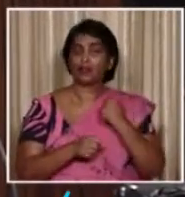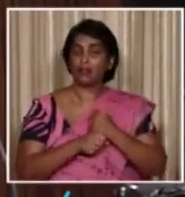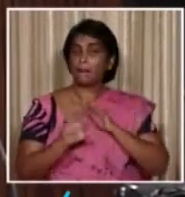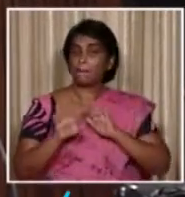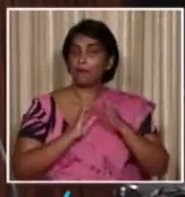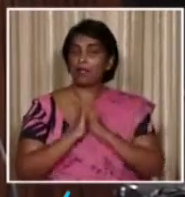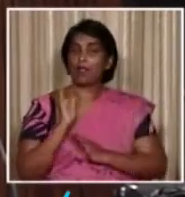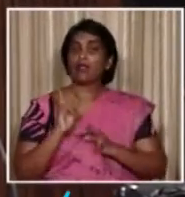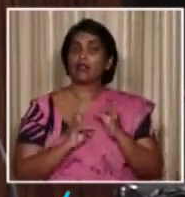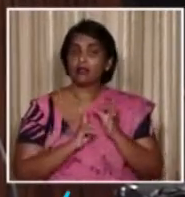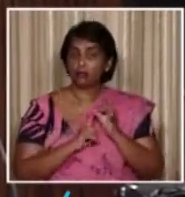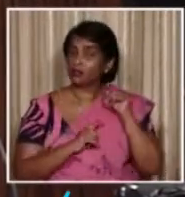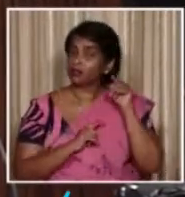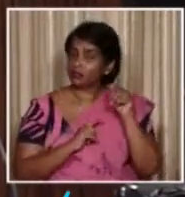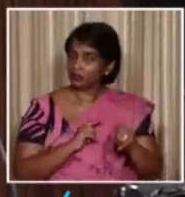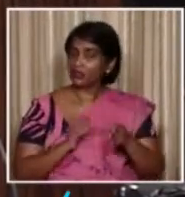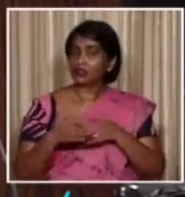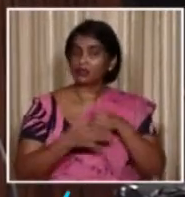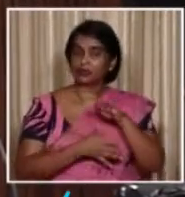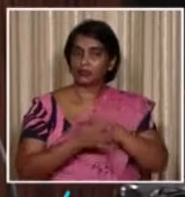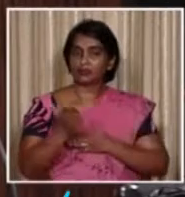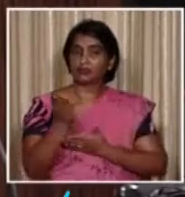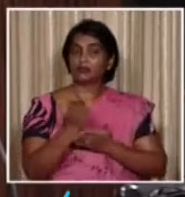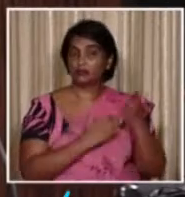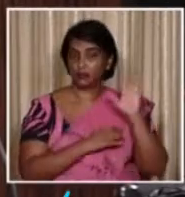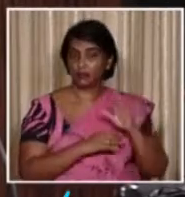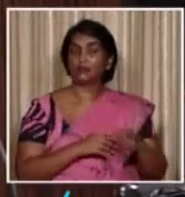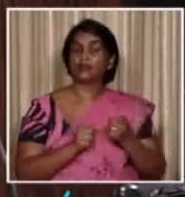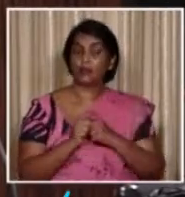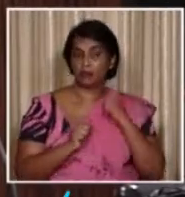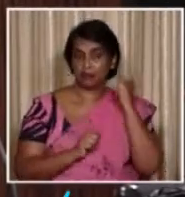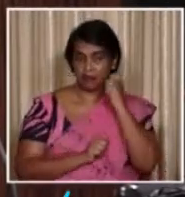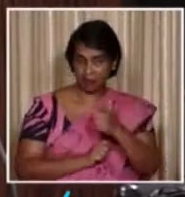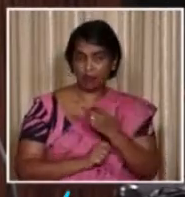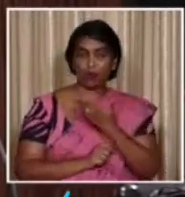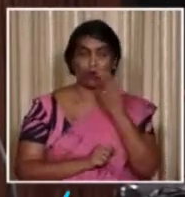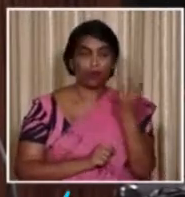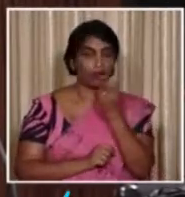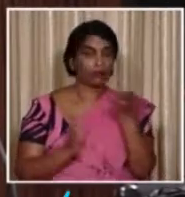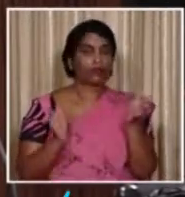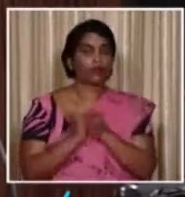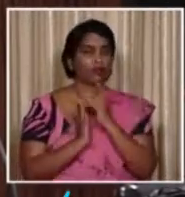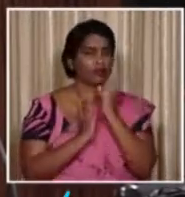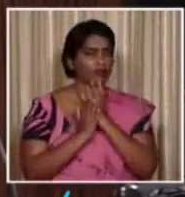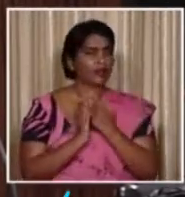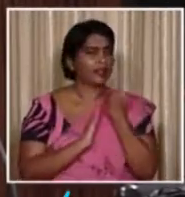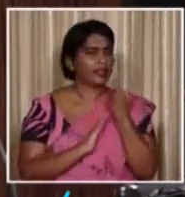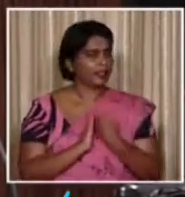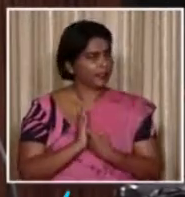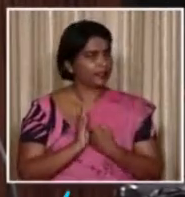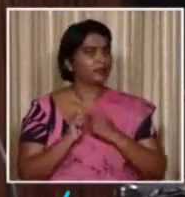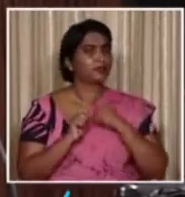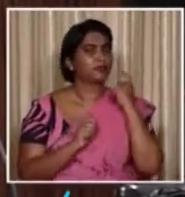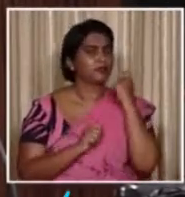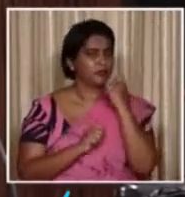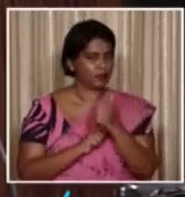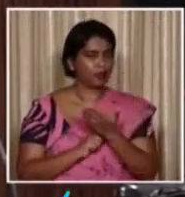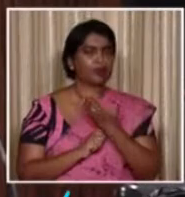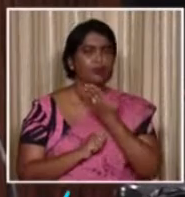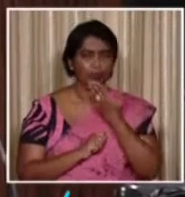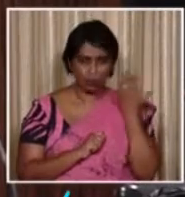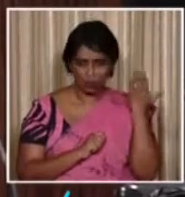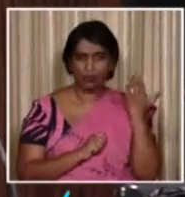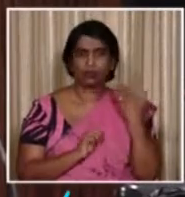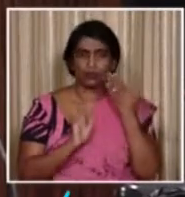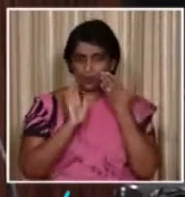පරිපාලන ඇමතිතුමා විදියට ඔබතුමා කැබිනට් පේපර් එකක් දැම්මොත් මේක ගෙවන්න පුළුවන් මේ දෙකම ව්‍යවස්ථානුකූල නීත්‍යානුකූල ගෙවීමක්